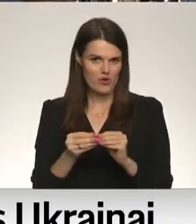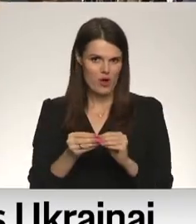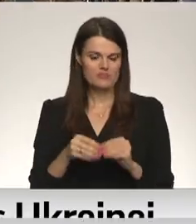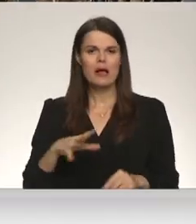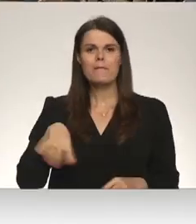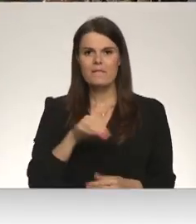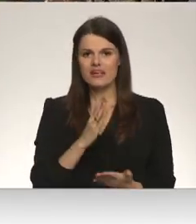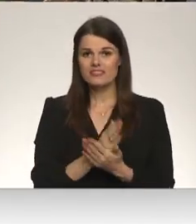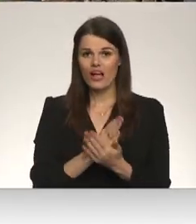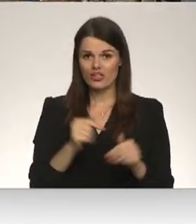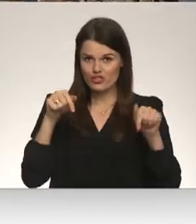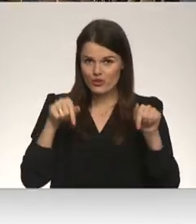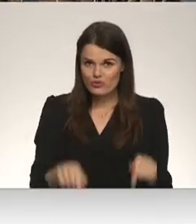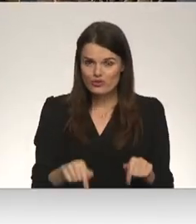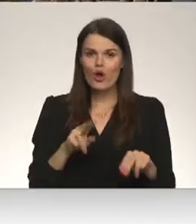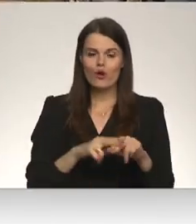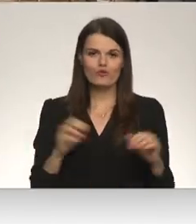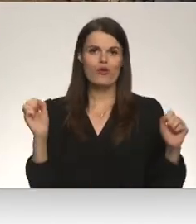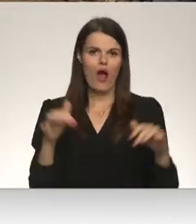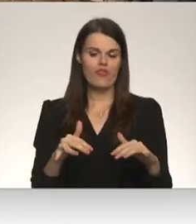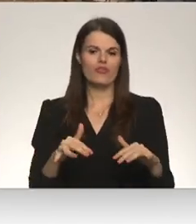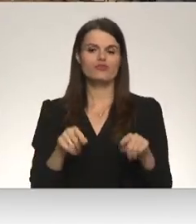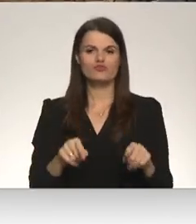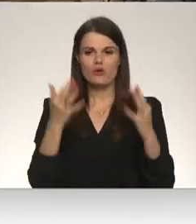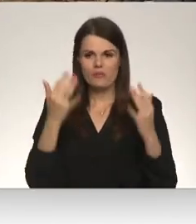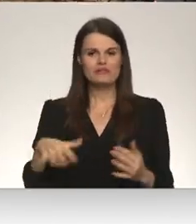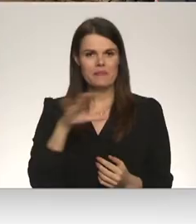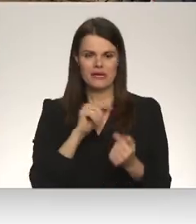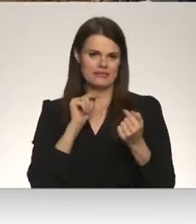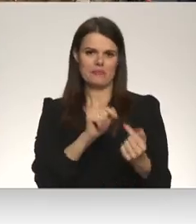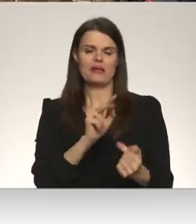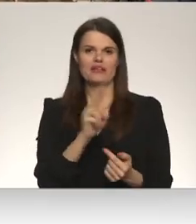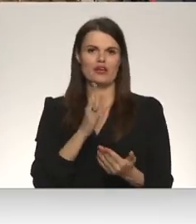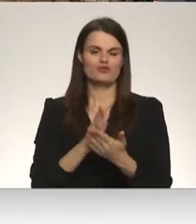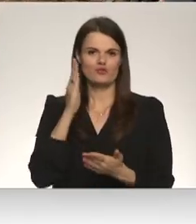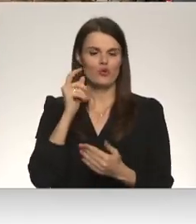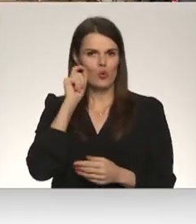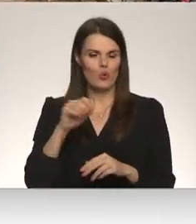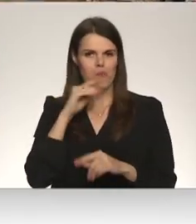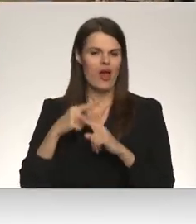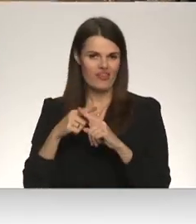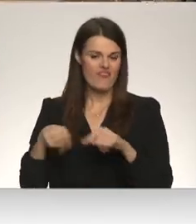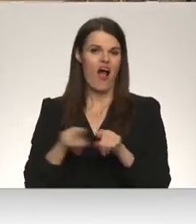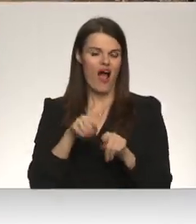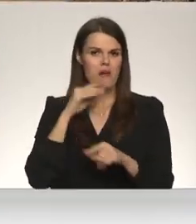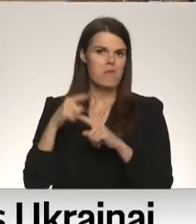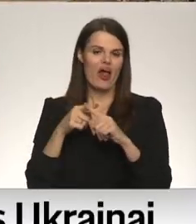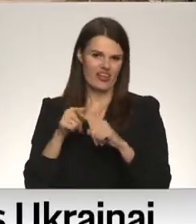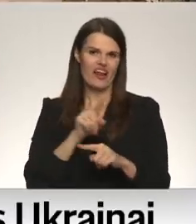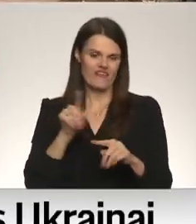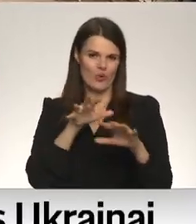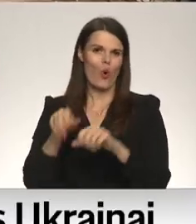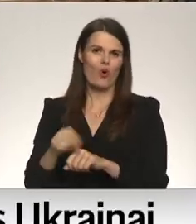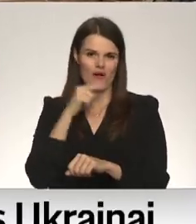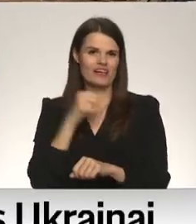Mēs esam šeit un atnācām uz mītiņu, jo esam pret to, kas šobrīd notiek Ukrainā un Baltkrievijā. Jo arī Baltkrievija ir okupēta ar Krievu